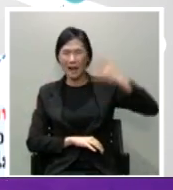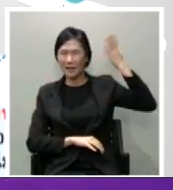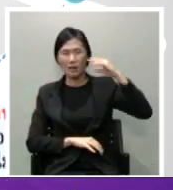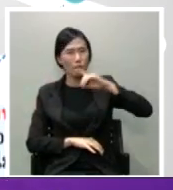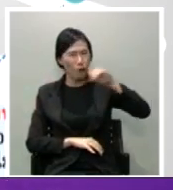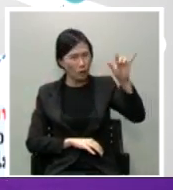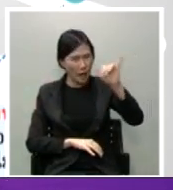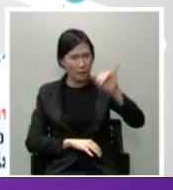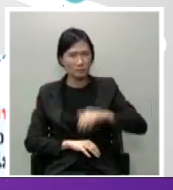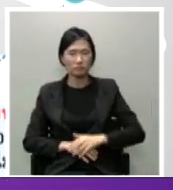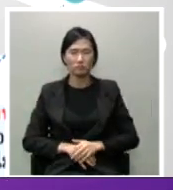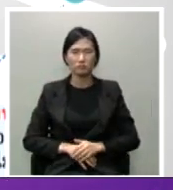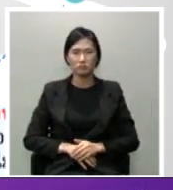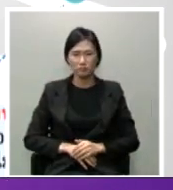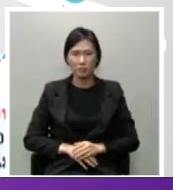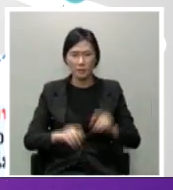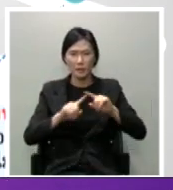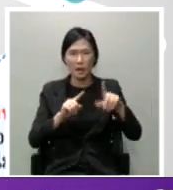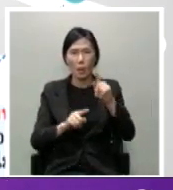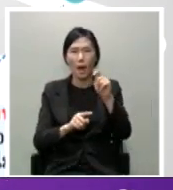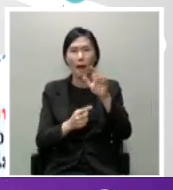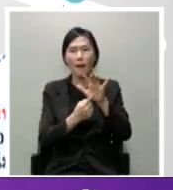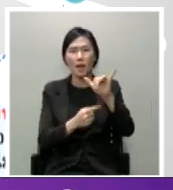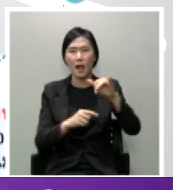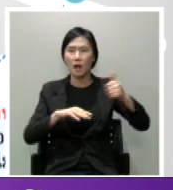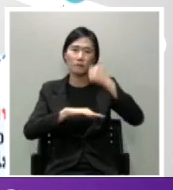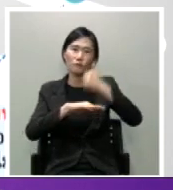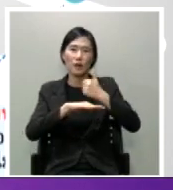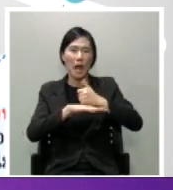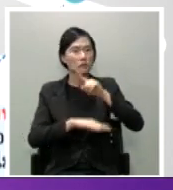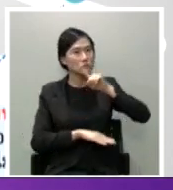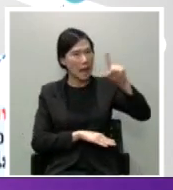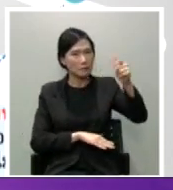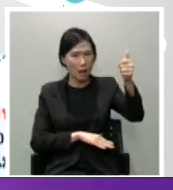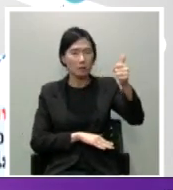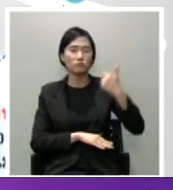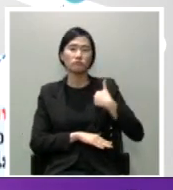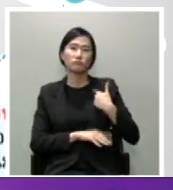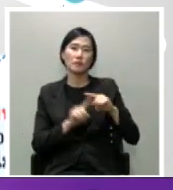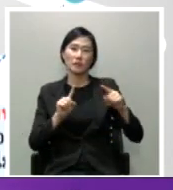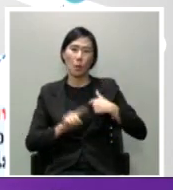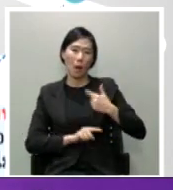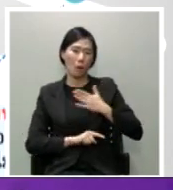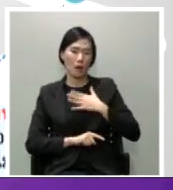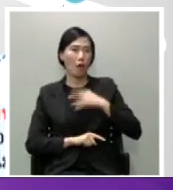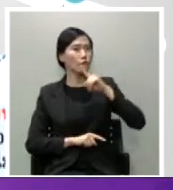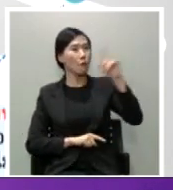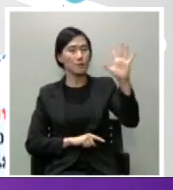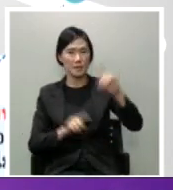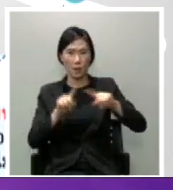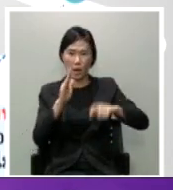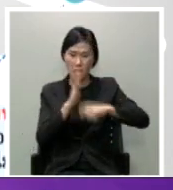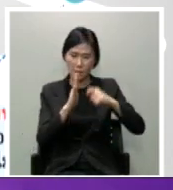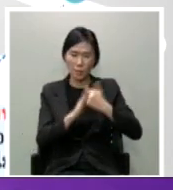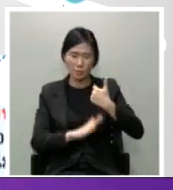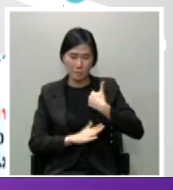นะแม้อัยการสูงสุดท่านจะสั่งไปแล้วว่าให้ฟ้องได้ถ้ามันมีเหตุผลรัฐบาลอ